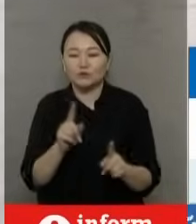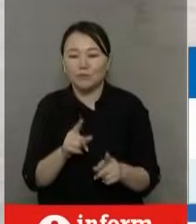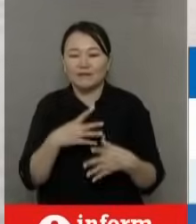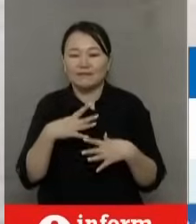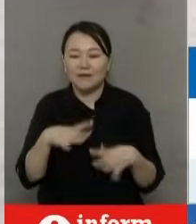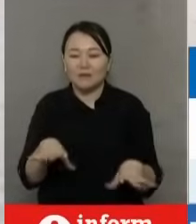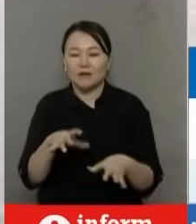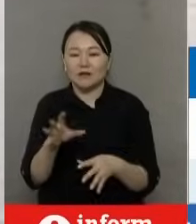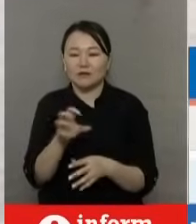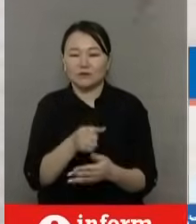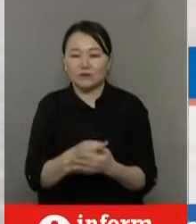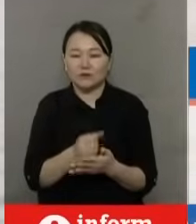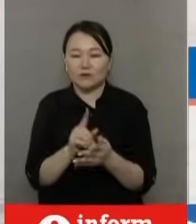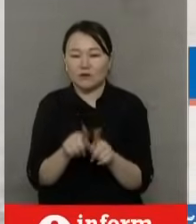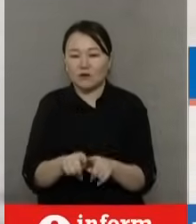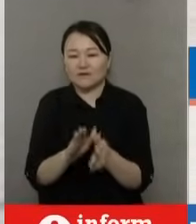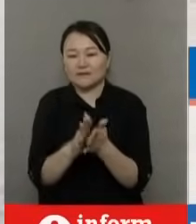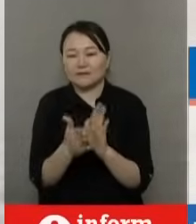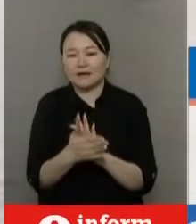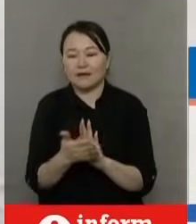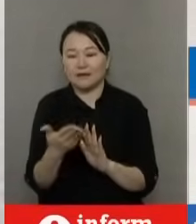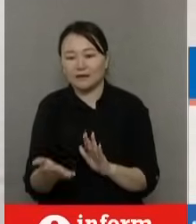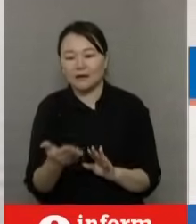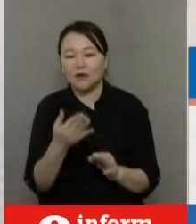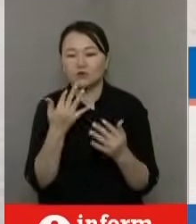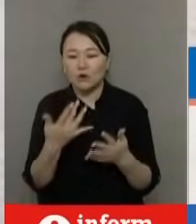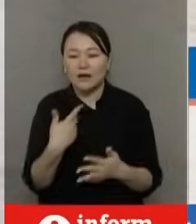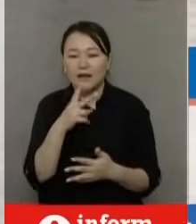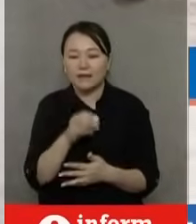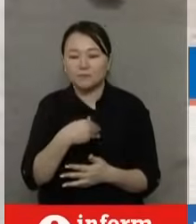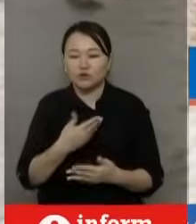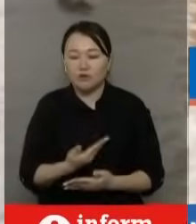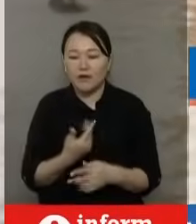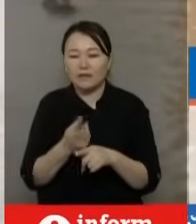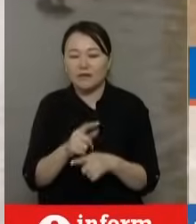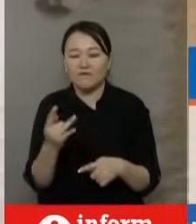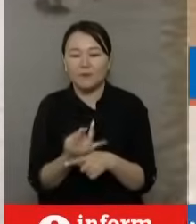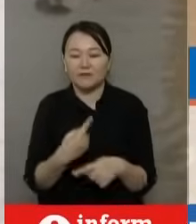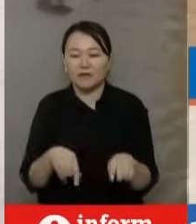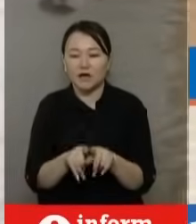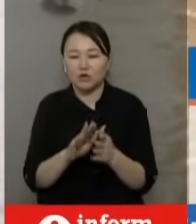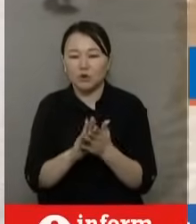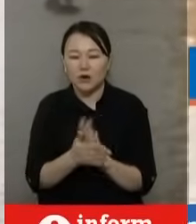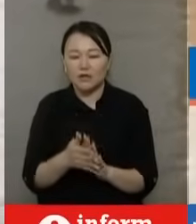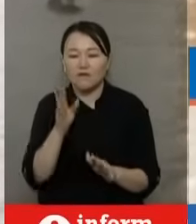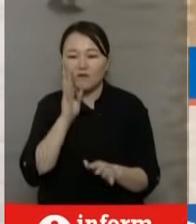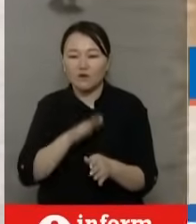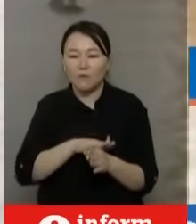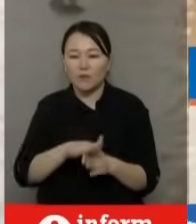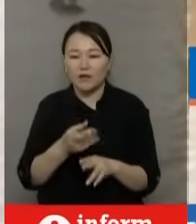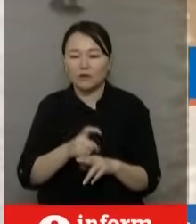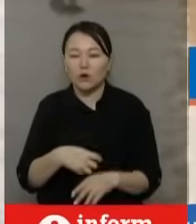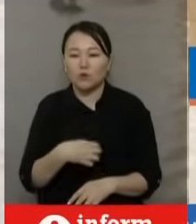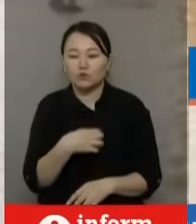небо не довести его до такого состояния. Вот сколько лет мы здесь живем, это впервые у нас такая ситуация, нас затопило. Это